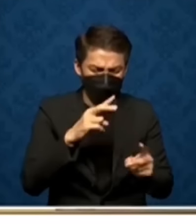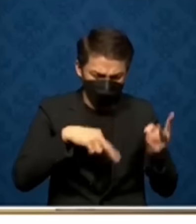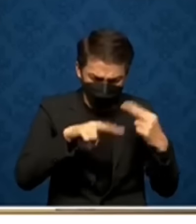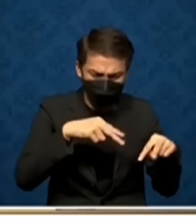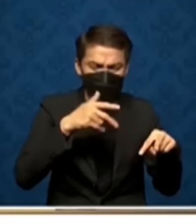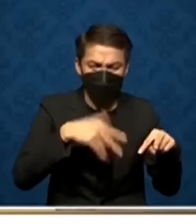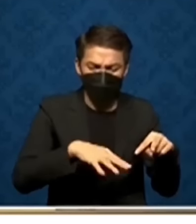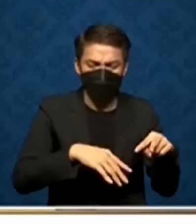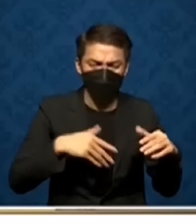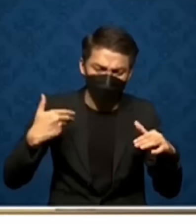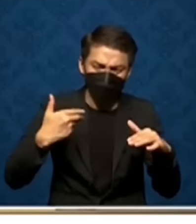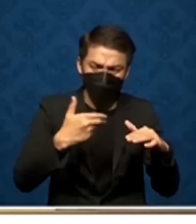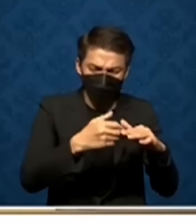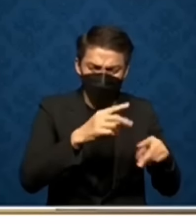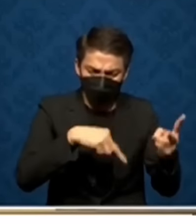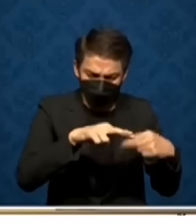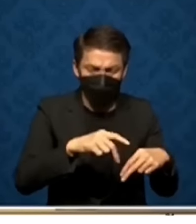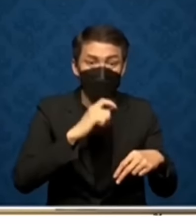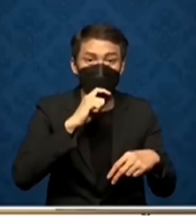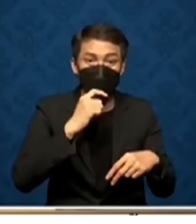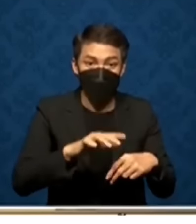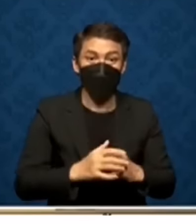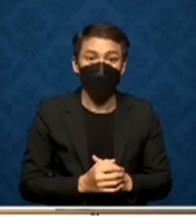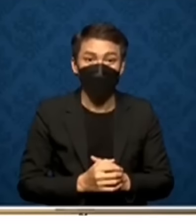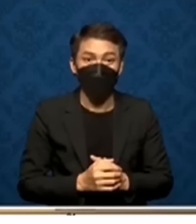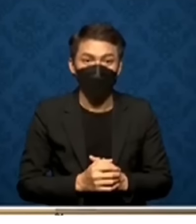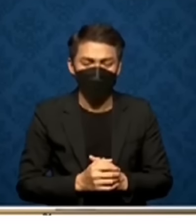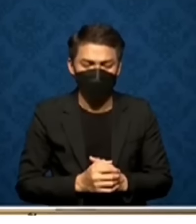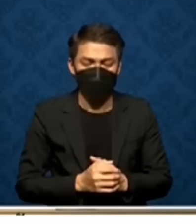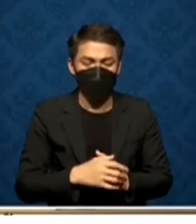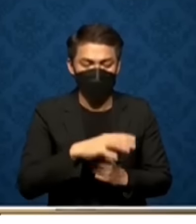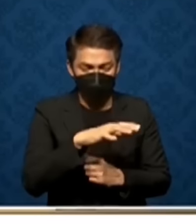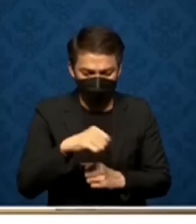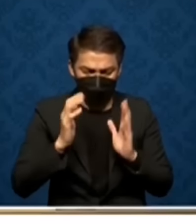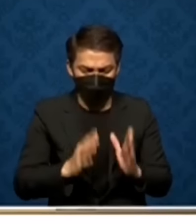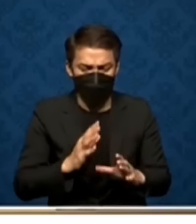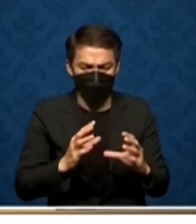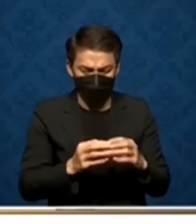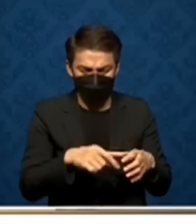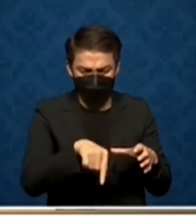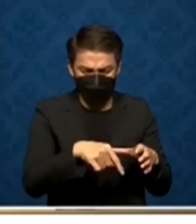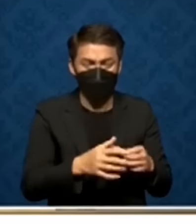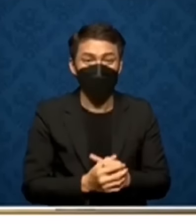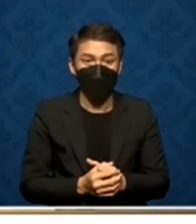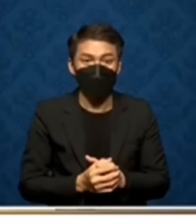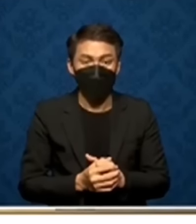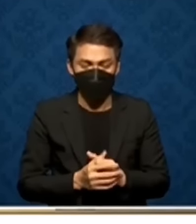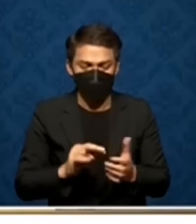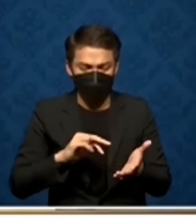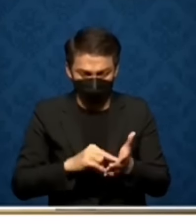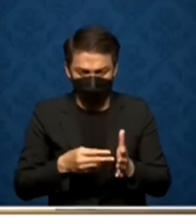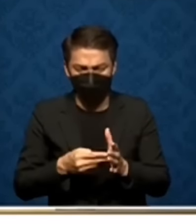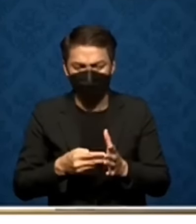กยุคทุกสมัยแล้วศึกษาไว้อย่างดีท่านไม่ตั้งคนกลุ่มนี้มาเพราะที่ดินมันก็ไม่งอกก็ไปเพิ่มอำนาจแ